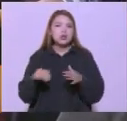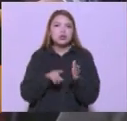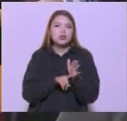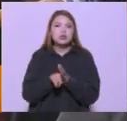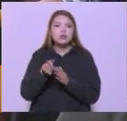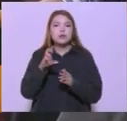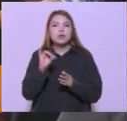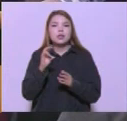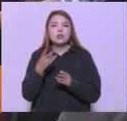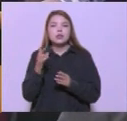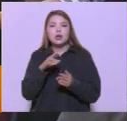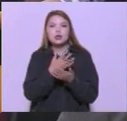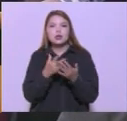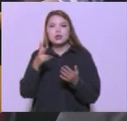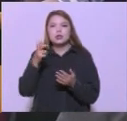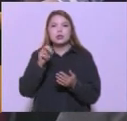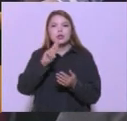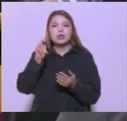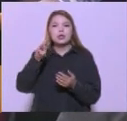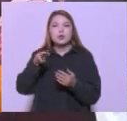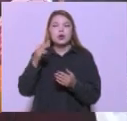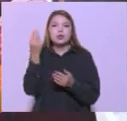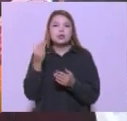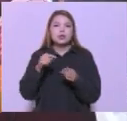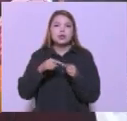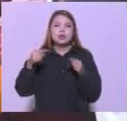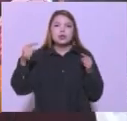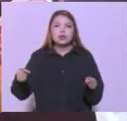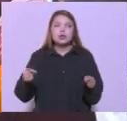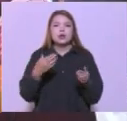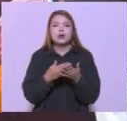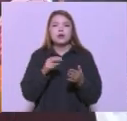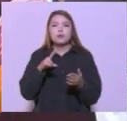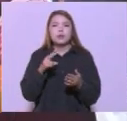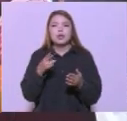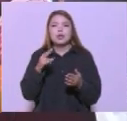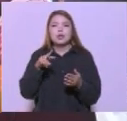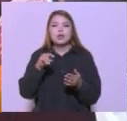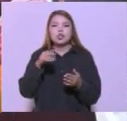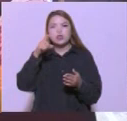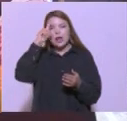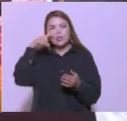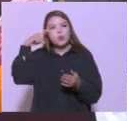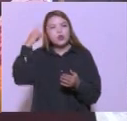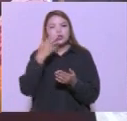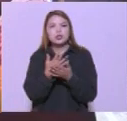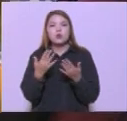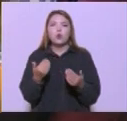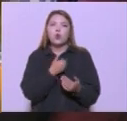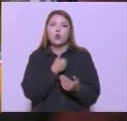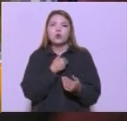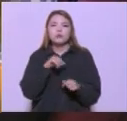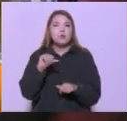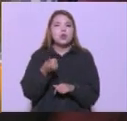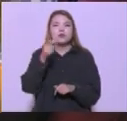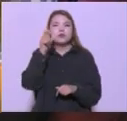британец возьмет от местности в 300 километрах от Актау. Финишировать планирует на пляже Сибриз в Азербайджане. По словам Бушби, он хочет стать